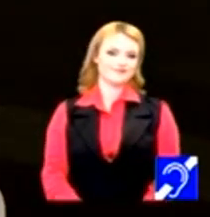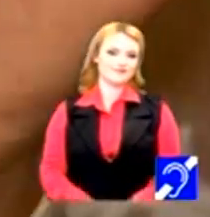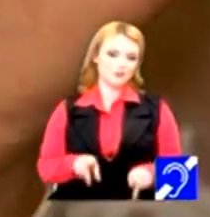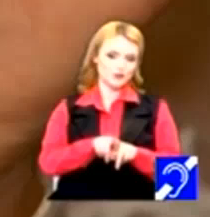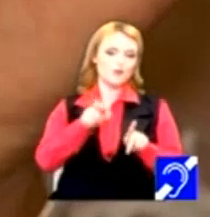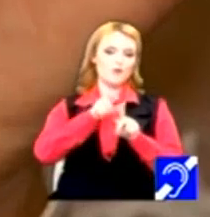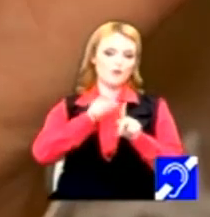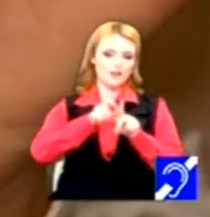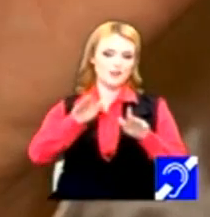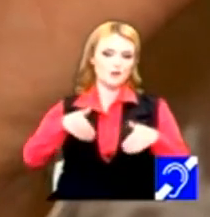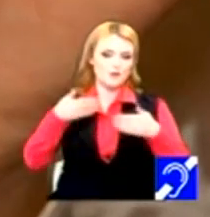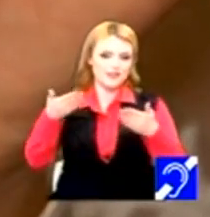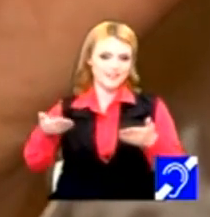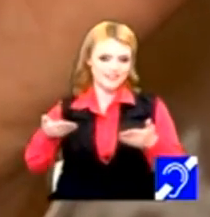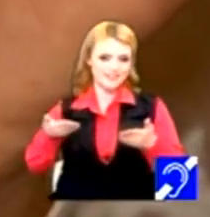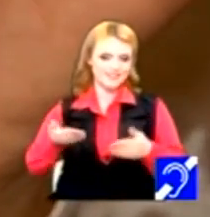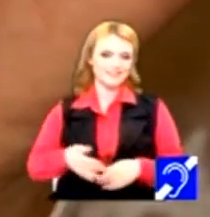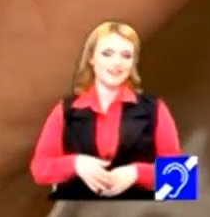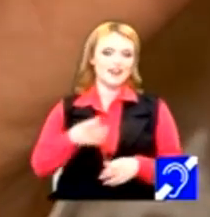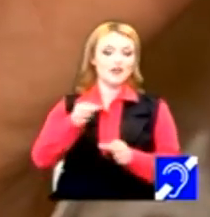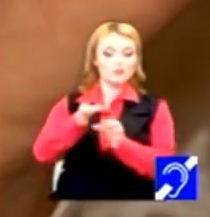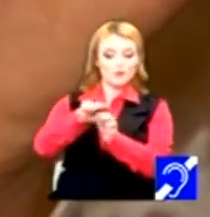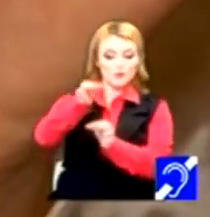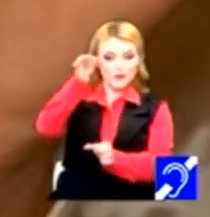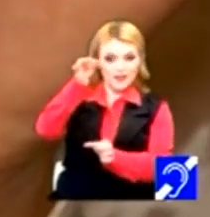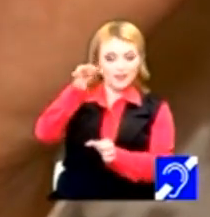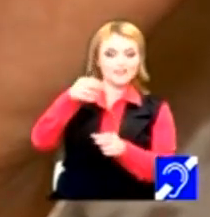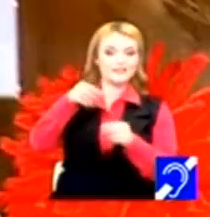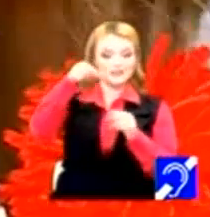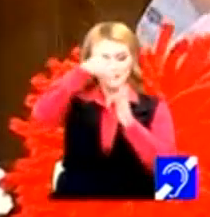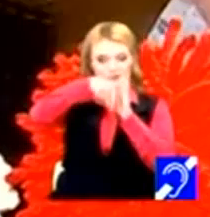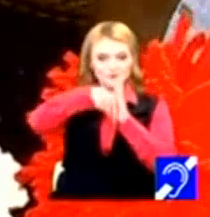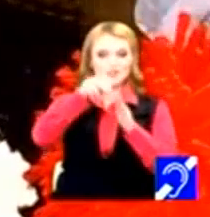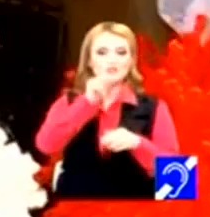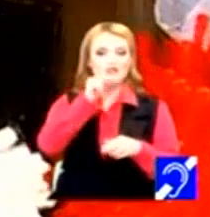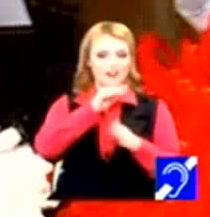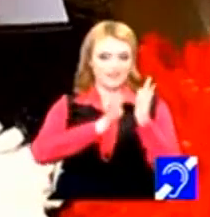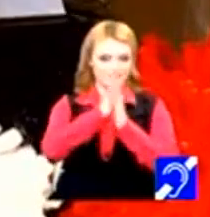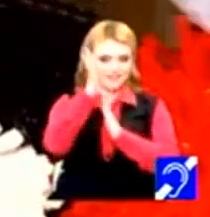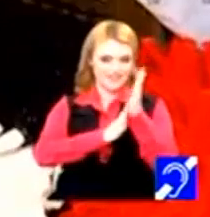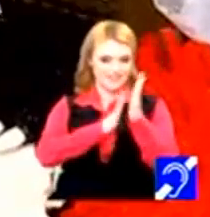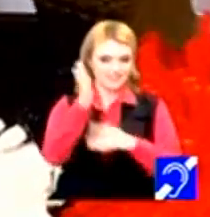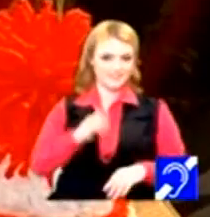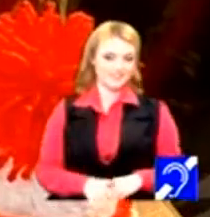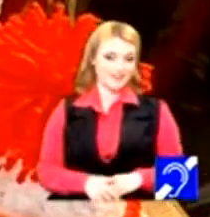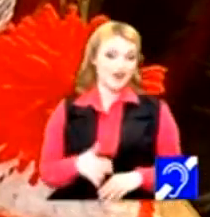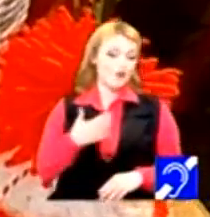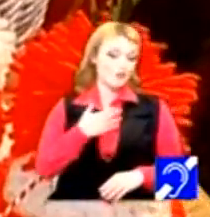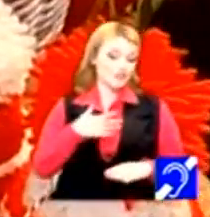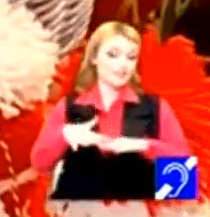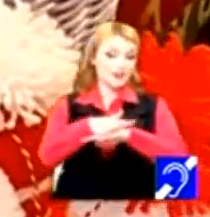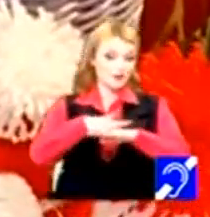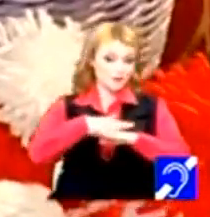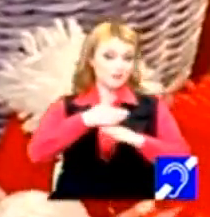cureri. Și am zis să fac niște probete umplute cu diferite tipuri de ceai. Și pentru că suntem un popor ce respectă